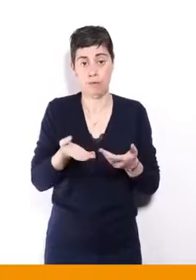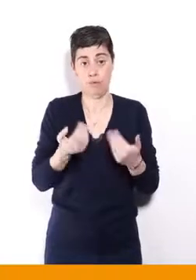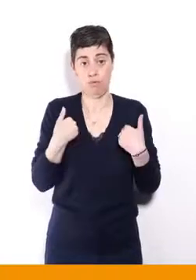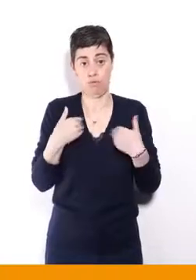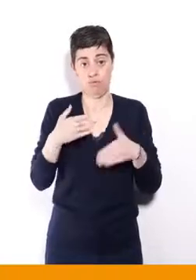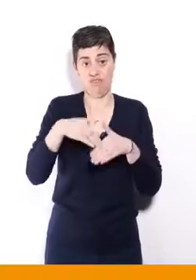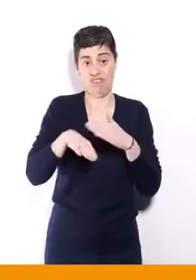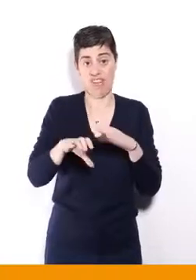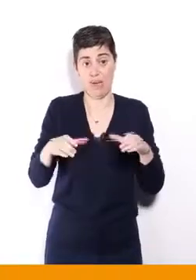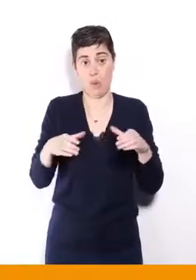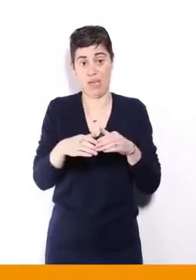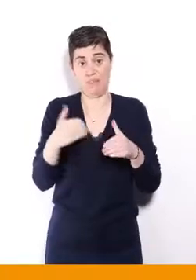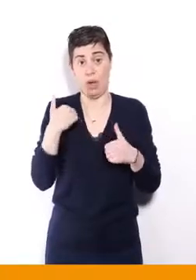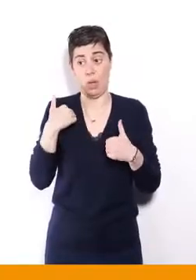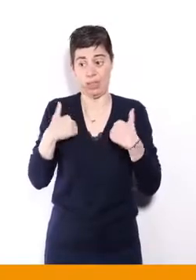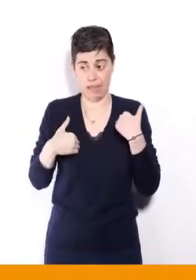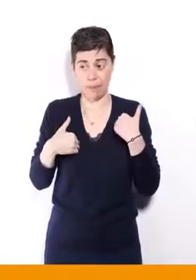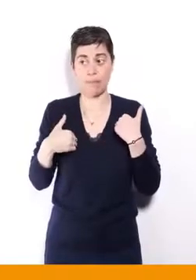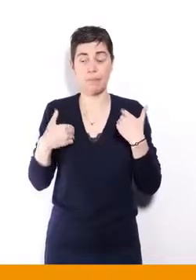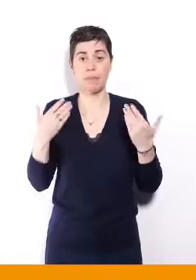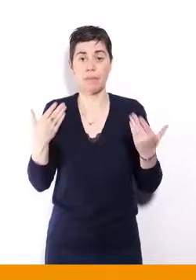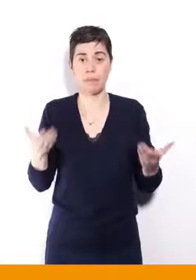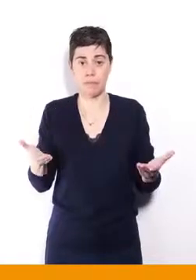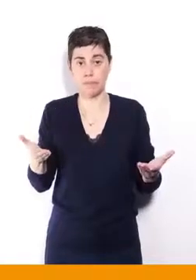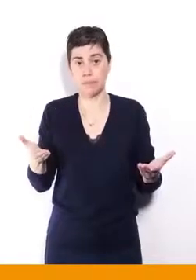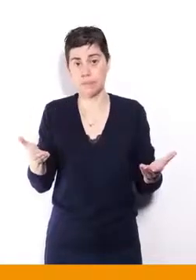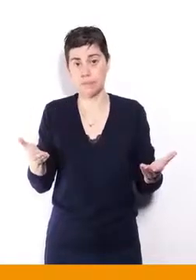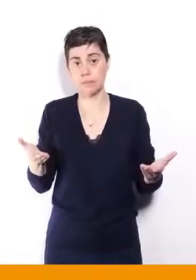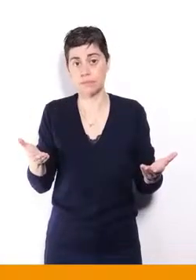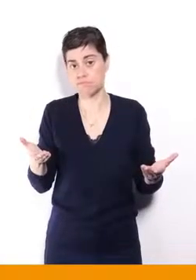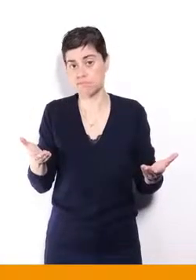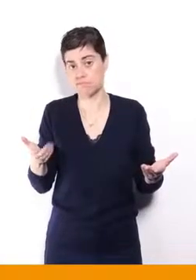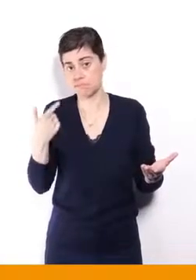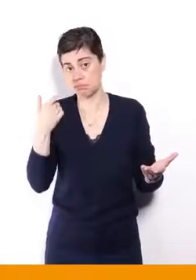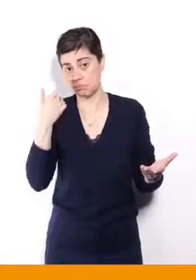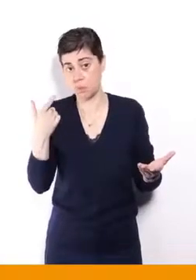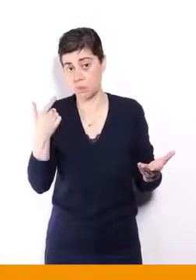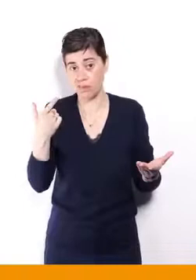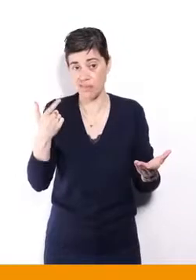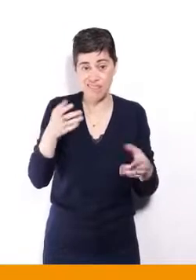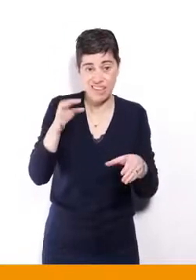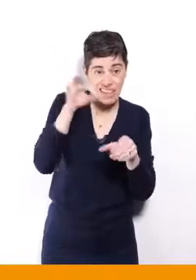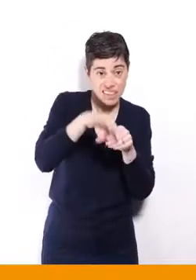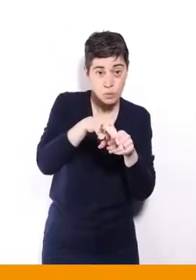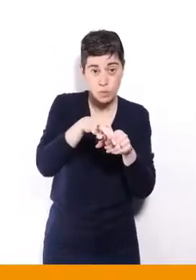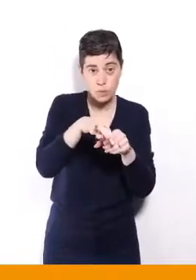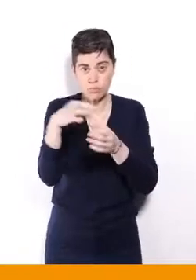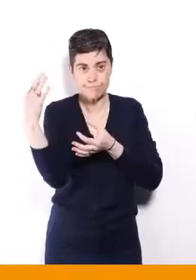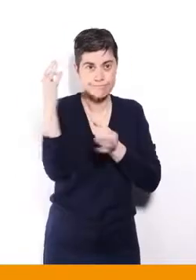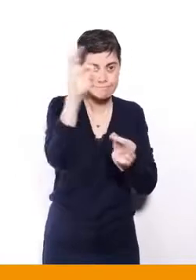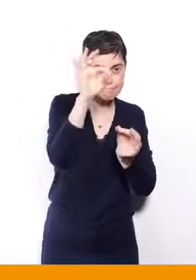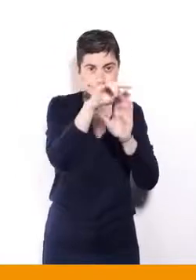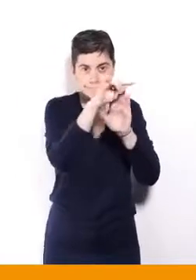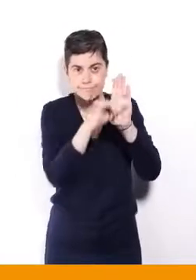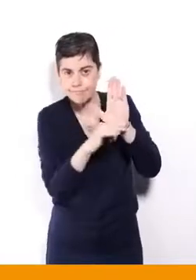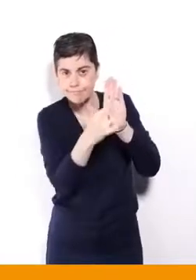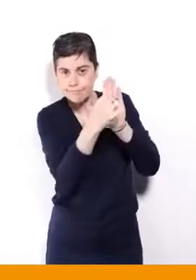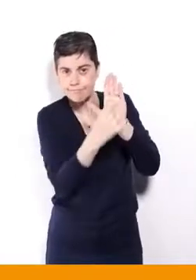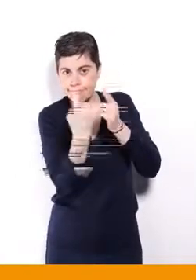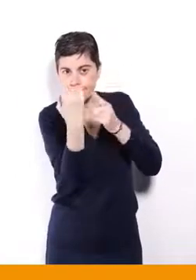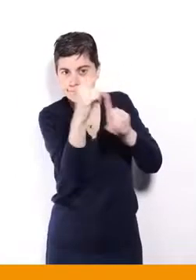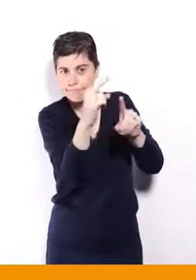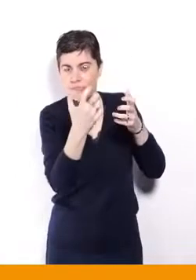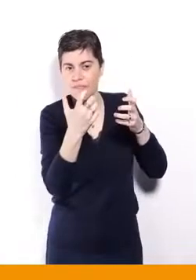dans notre plaidoyer, notre manifeste pour les élections, évidemment, tout ce qu'on demande, tout ce qu'on revendique s'applique